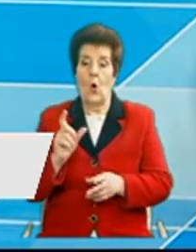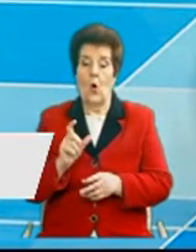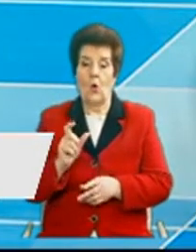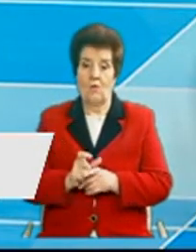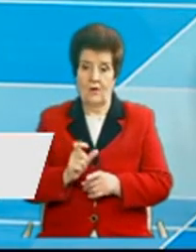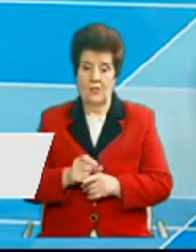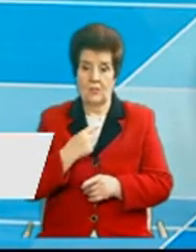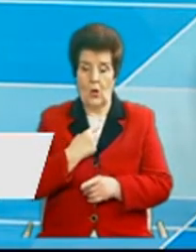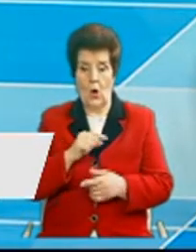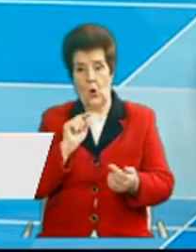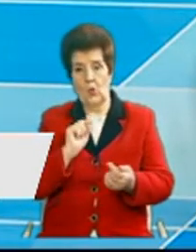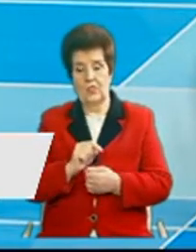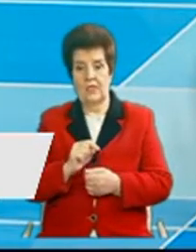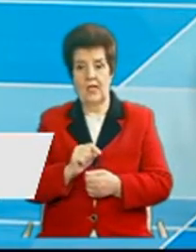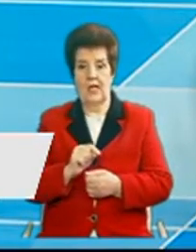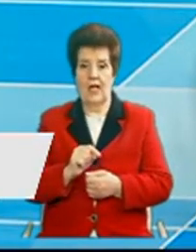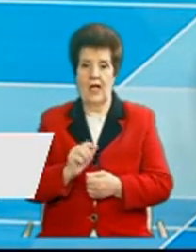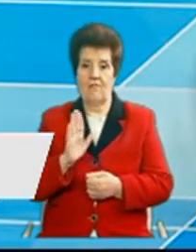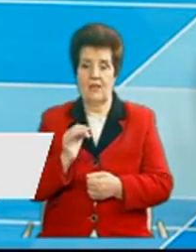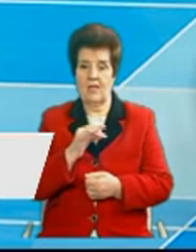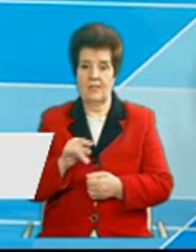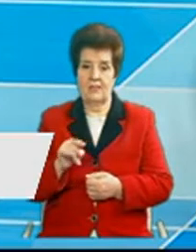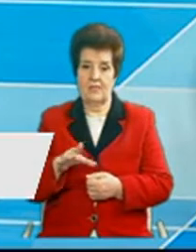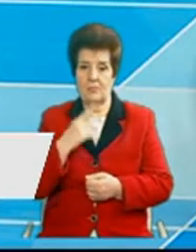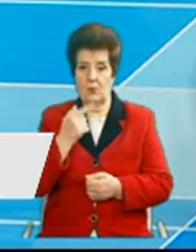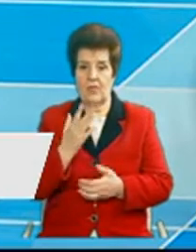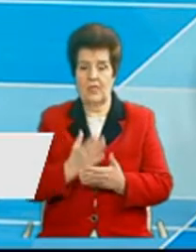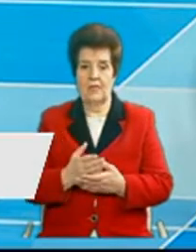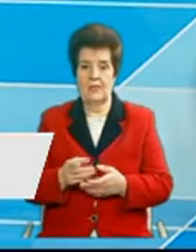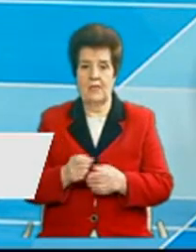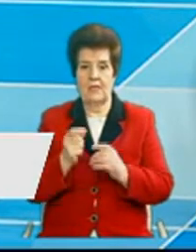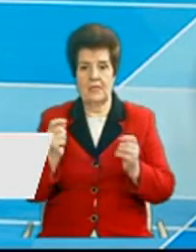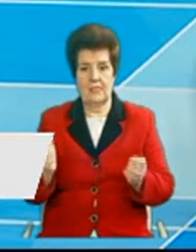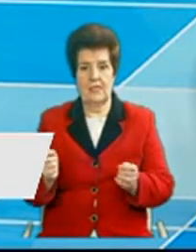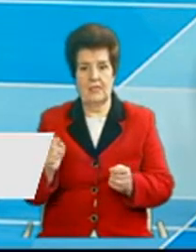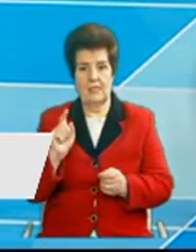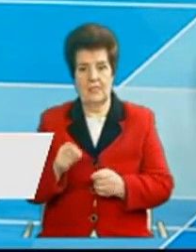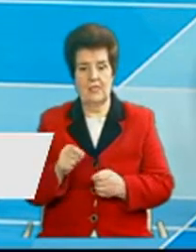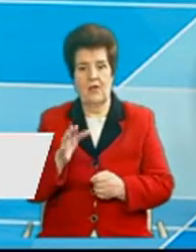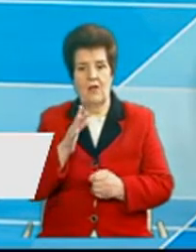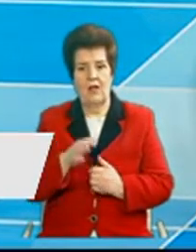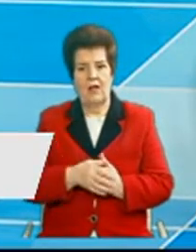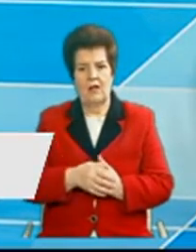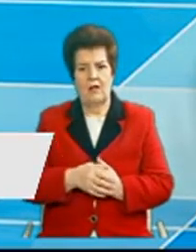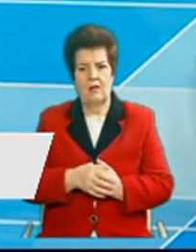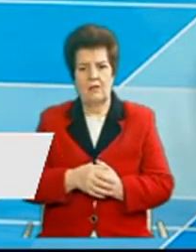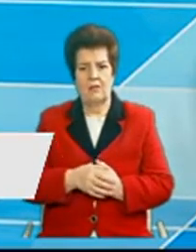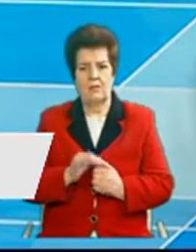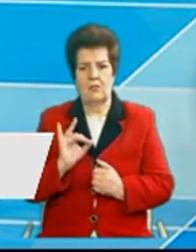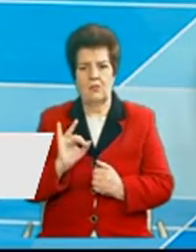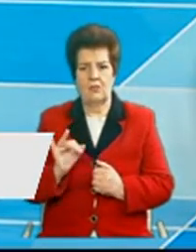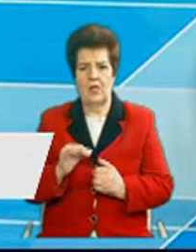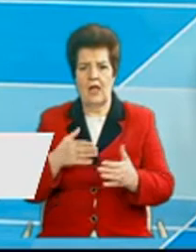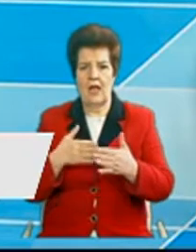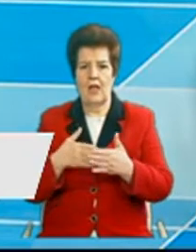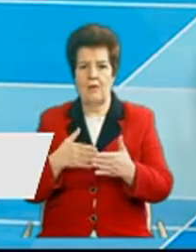întreagă controversă publică privind numărul de secții deschise în diaspora din Occident, mai ales, și limita